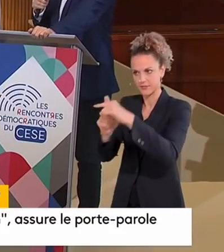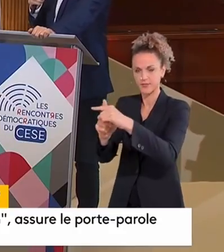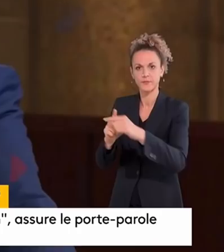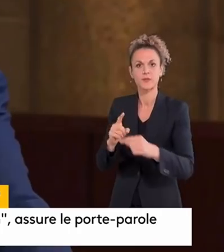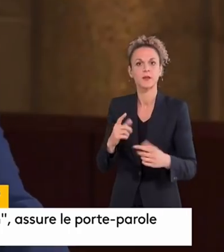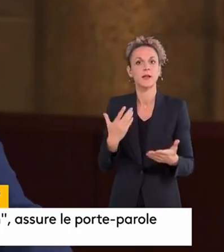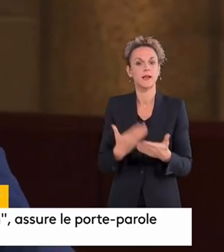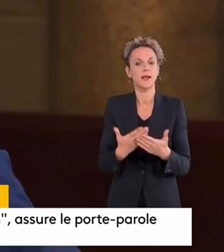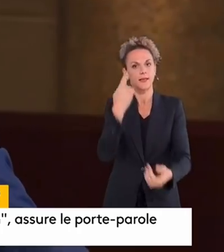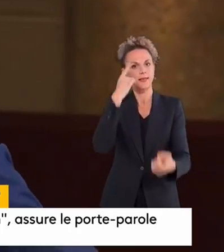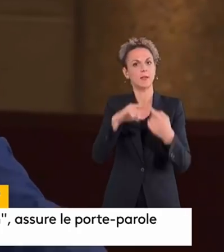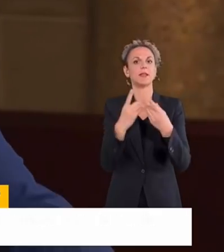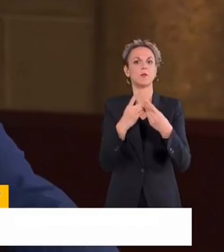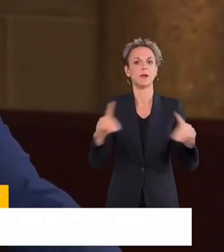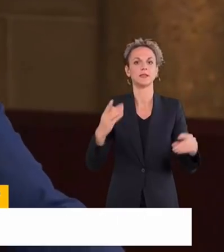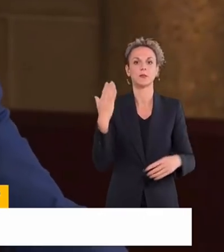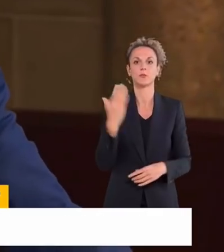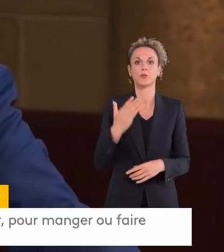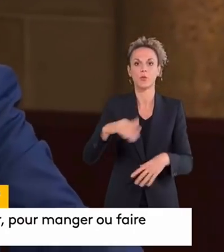a besoin de reprendre le pouvoir